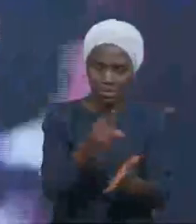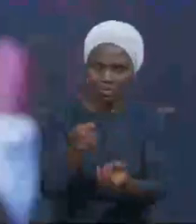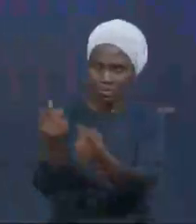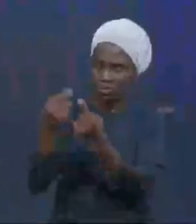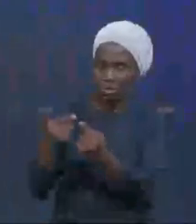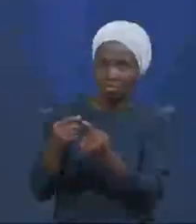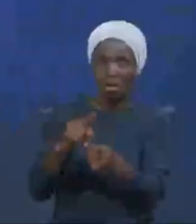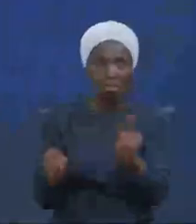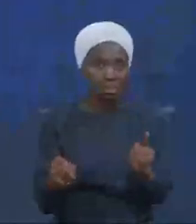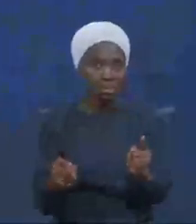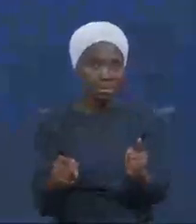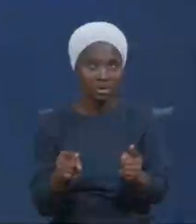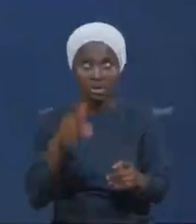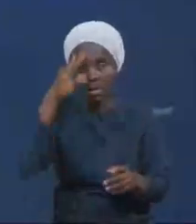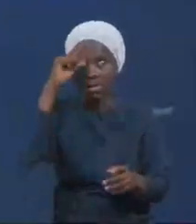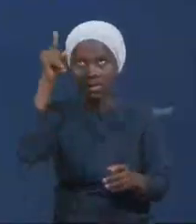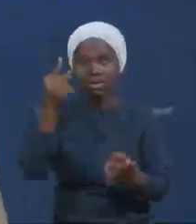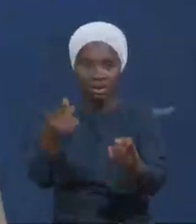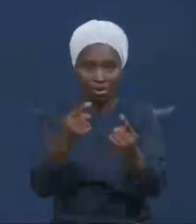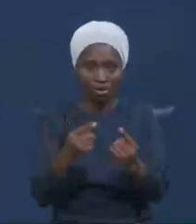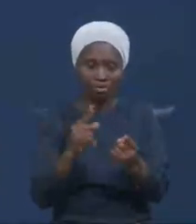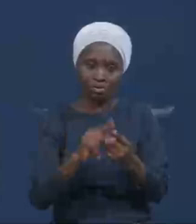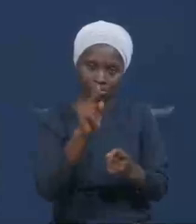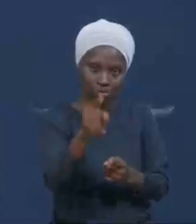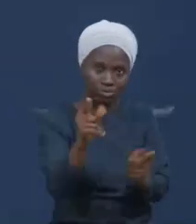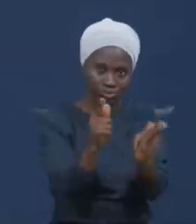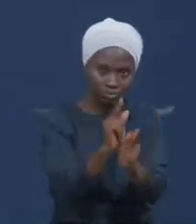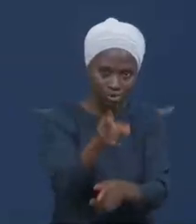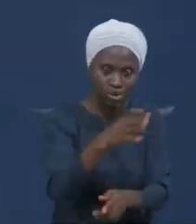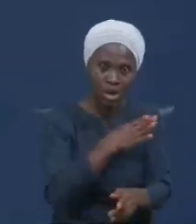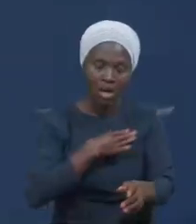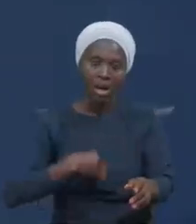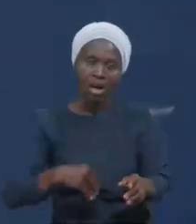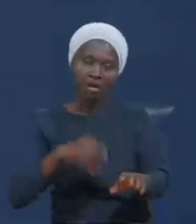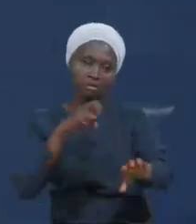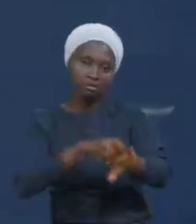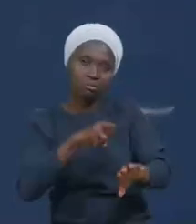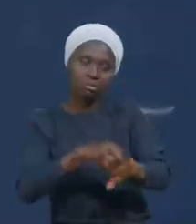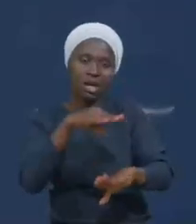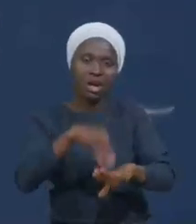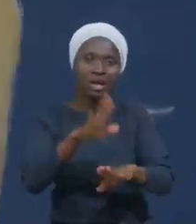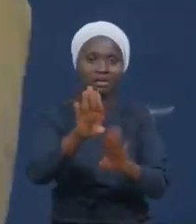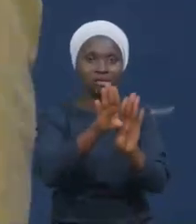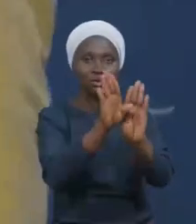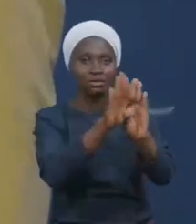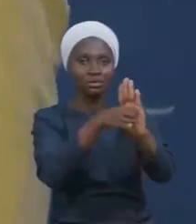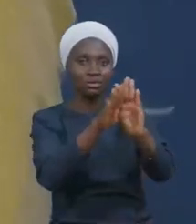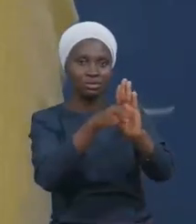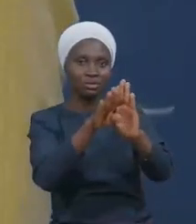il vient vers toi et il frappe à ta porte. Et dedans, tu dis qui est